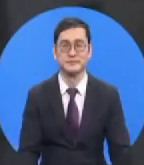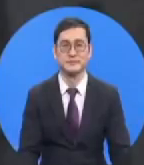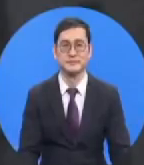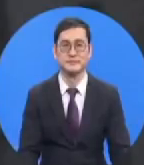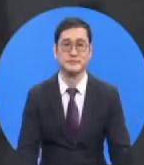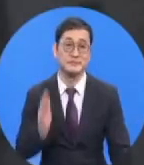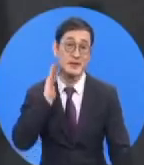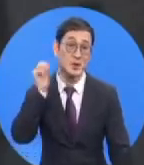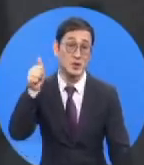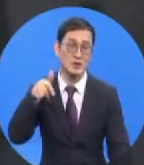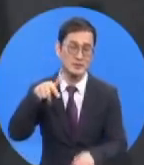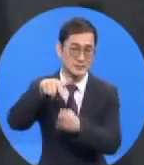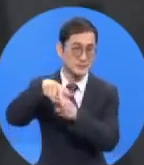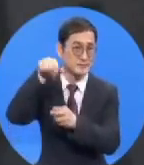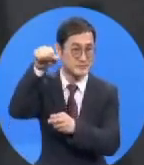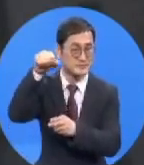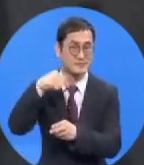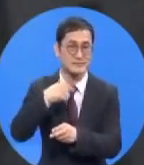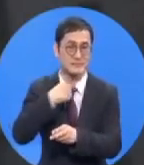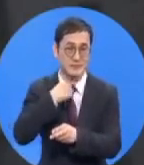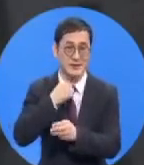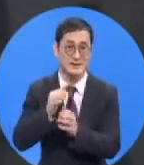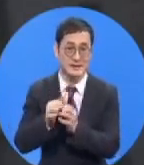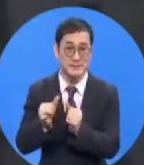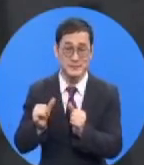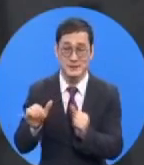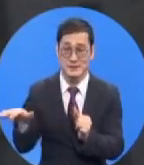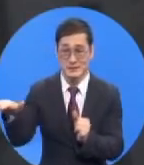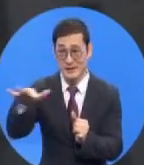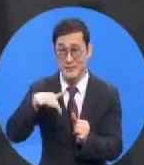관련해서 입장을 속속 밝히면서 앞으로 어떻게 여론이 움직일지 지켜보겠습니다.